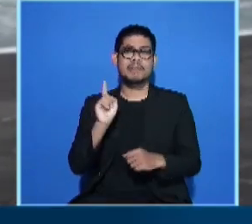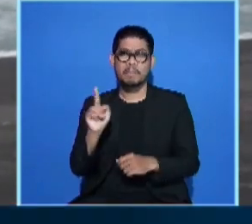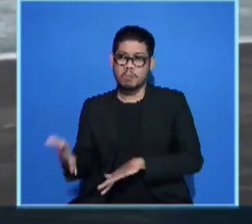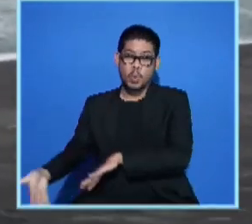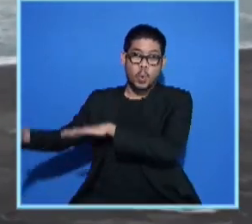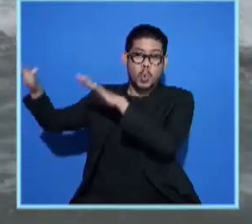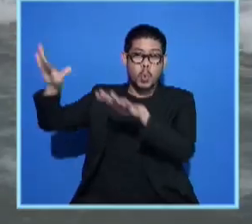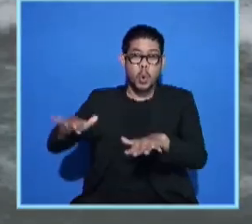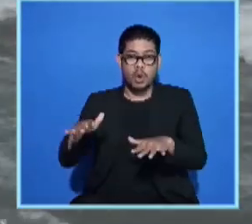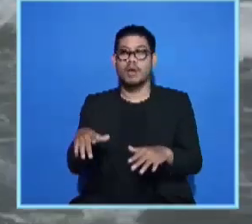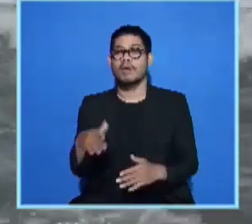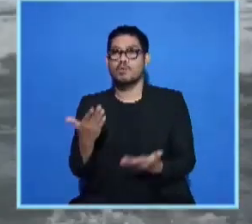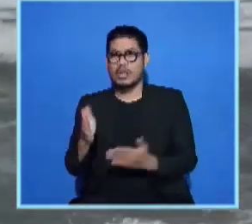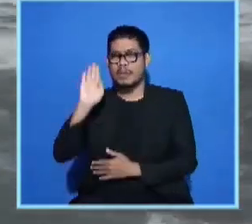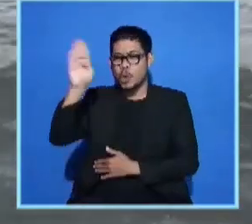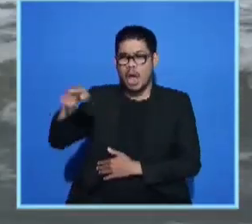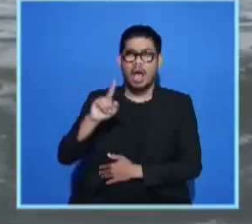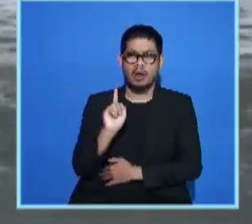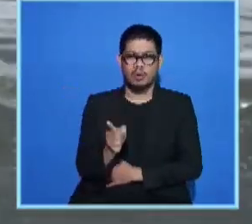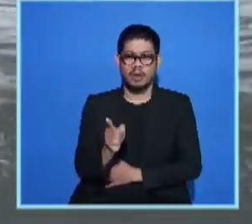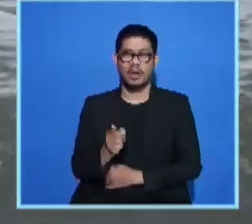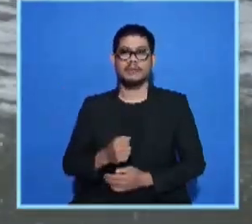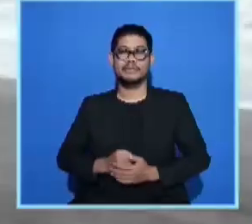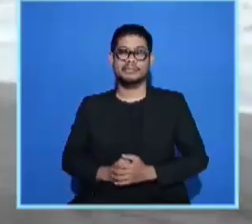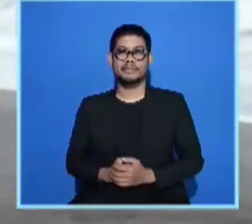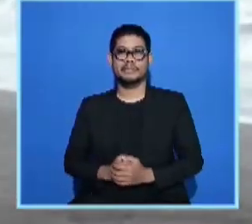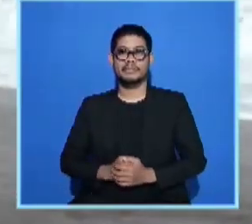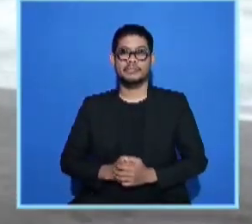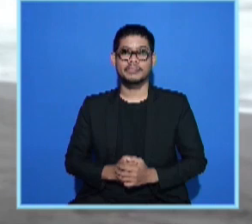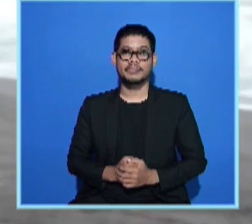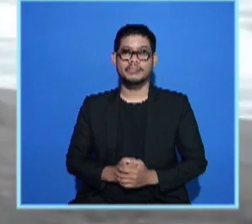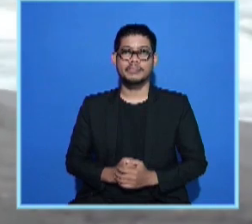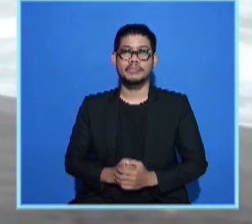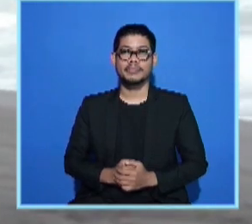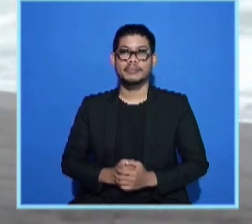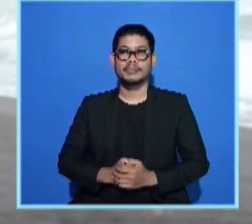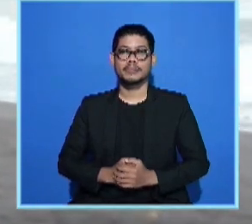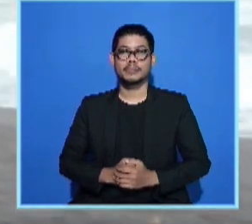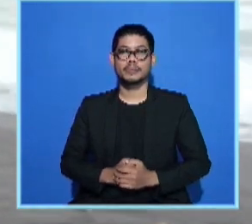berpeluang terjadi demikian Agung hanggaran Novita Sugiarto TVRI Jogja melaporkan